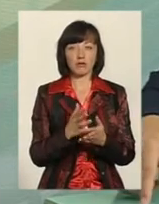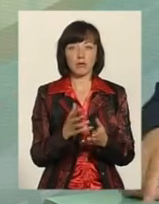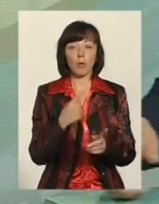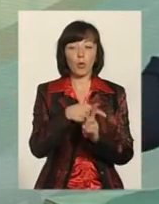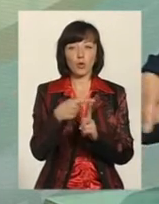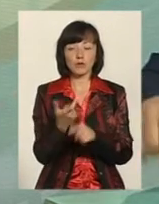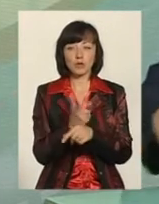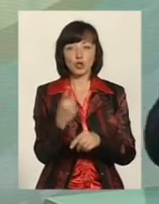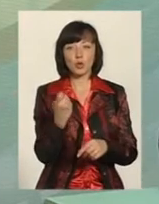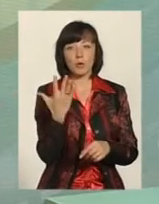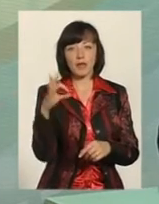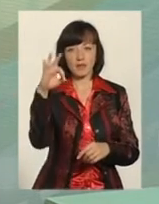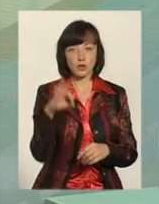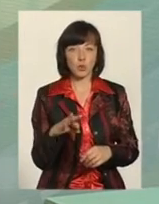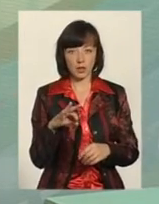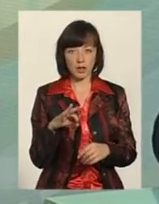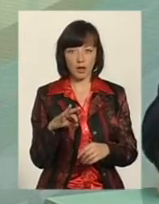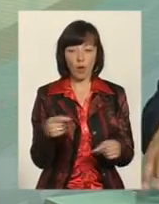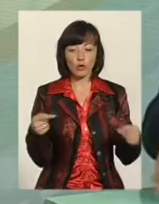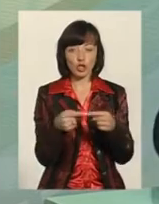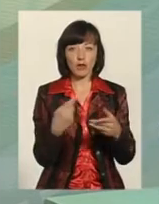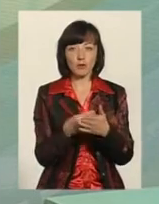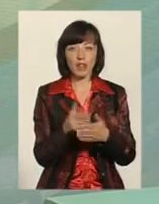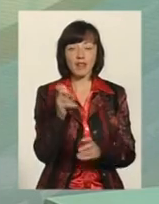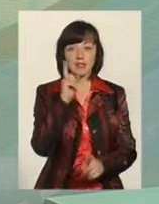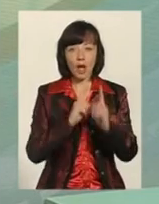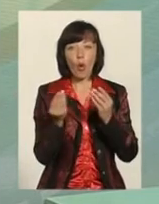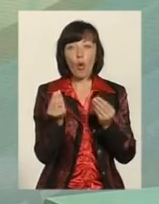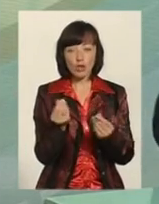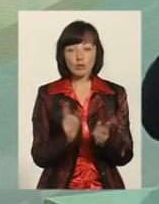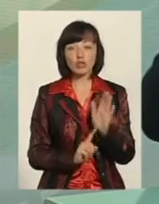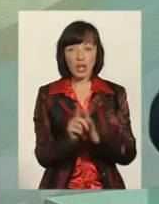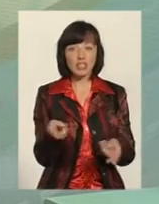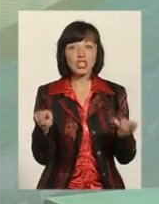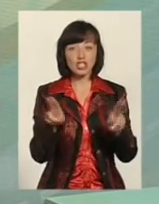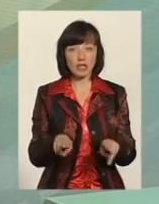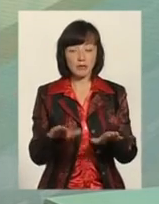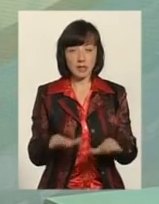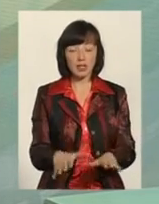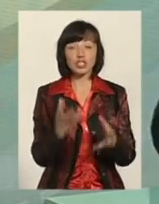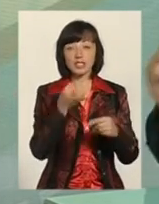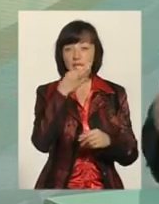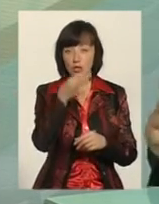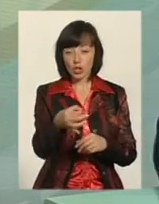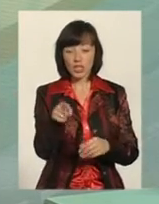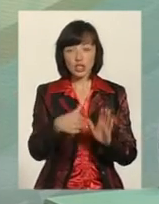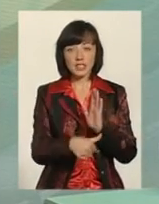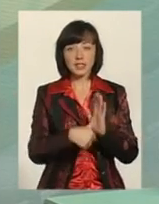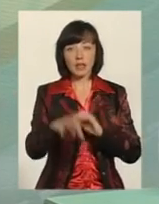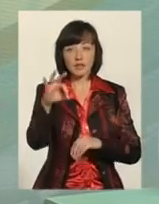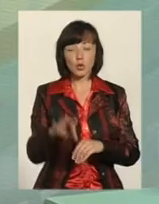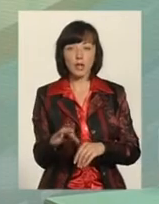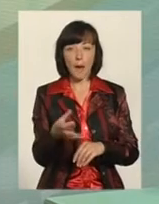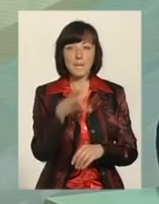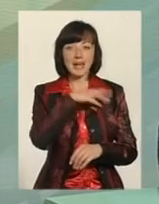ніж 105%, і уточняли бюджети на сесіях. Тобто кошти вже почали залишатися. Причому я зауважу, що тих 60%